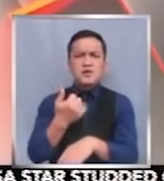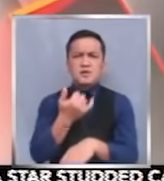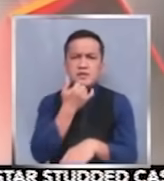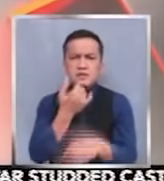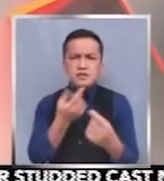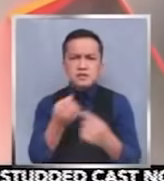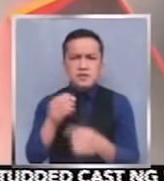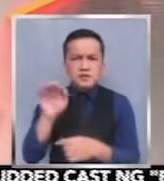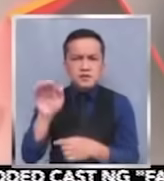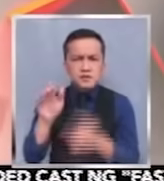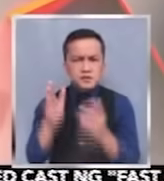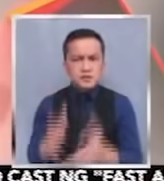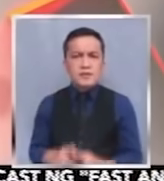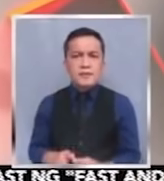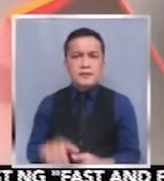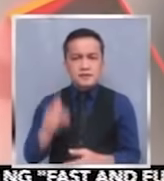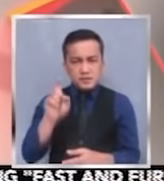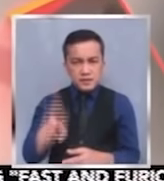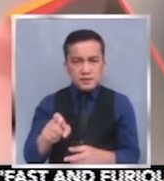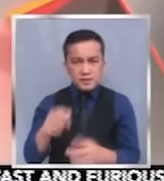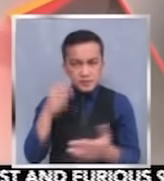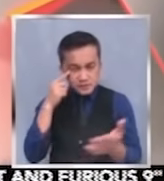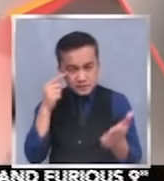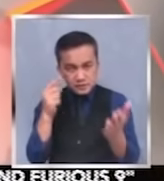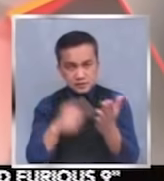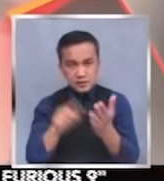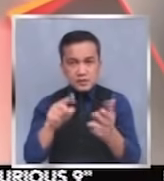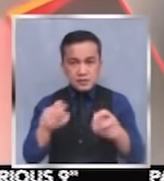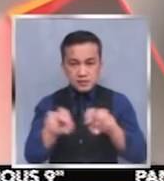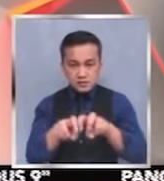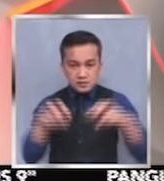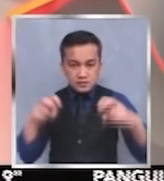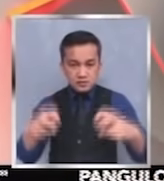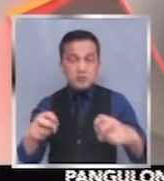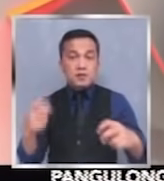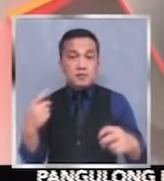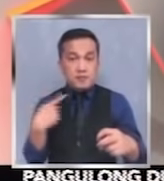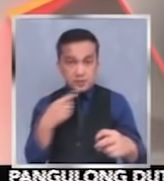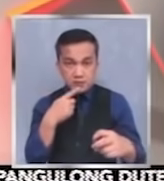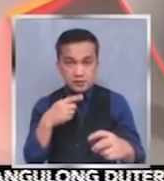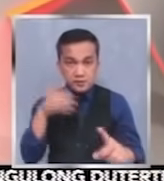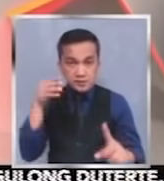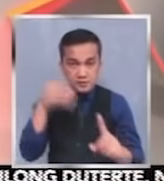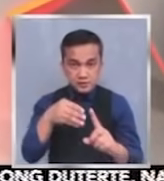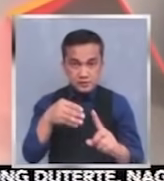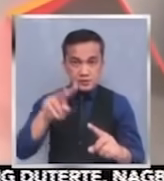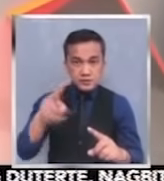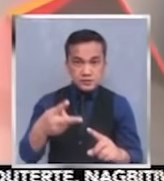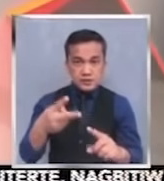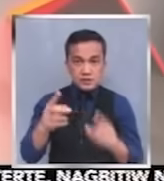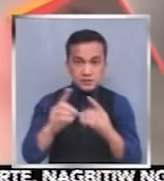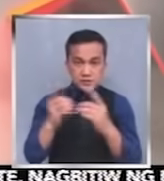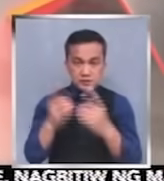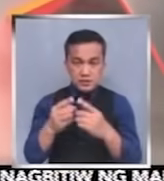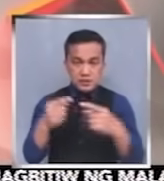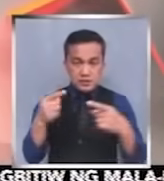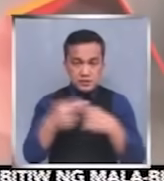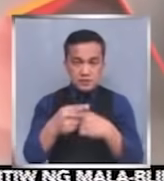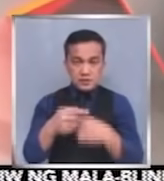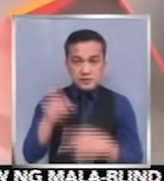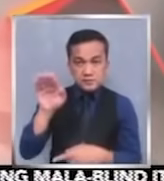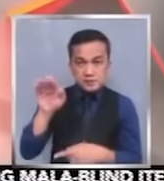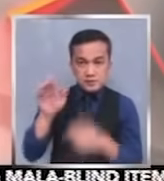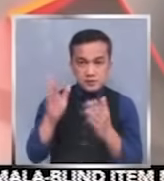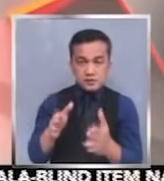petitioner. Dapat daw matignan ng NBank kung nagkaroon ba ng bias ang 2nd Division laban sa mga petitioner na